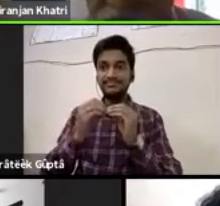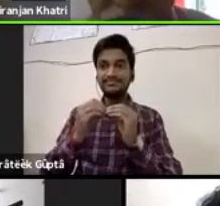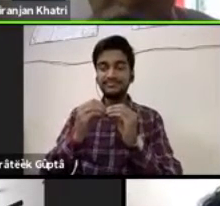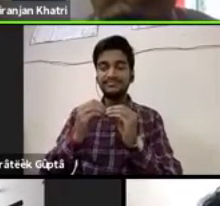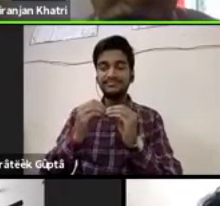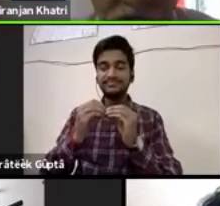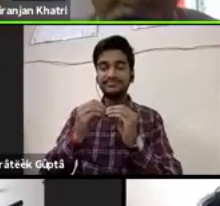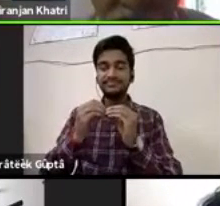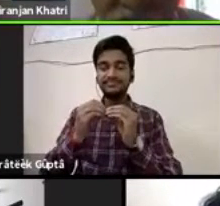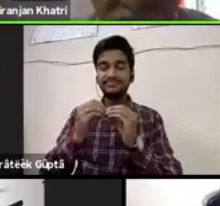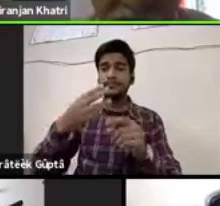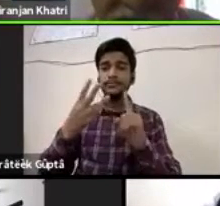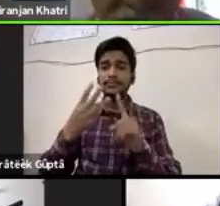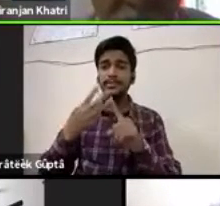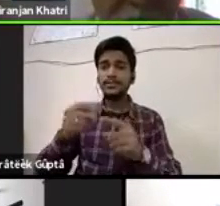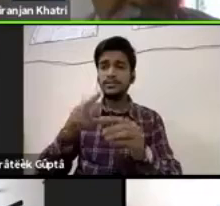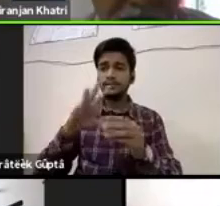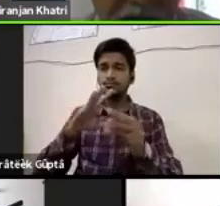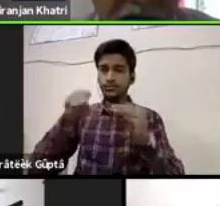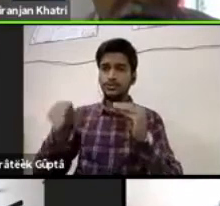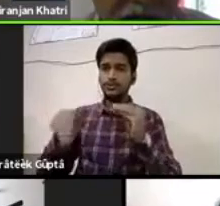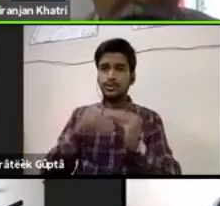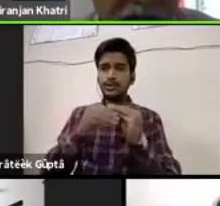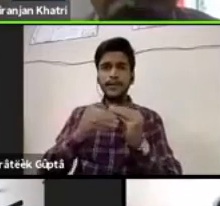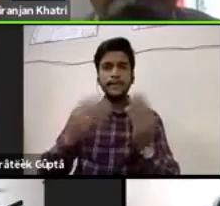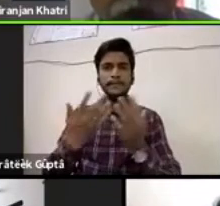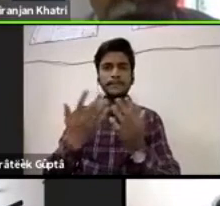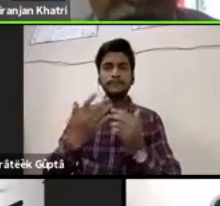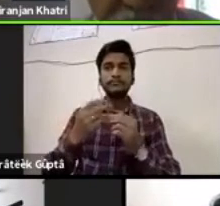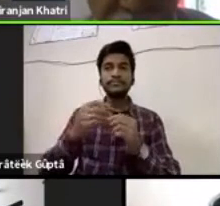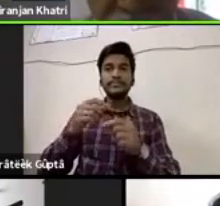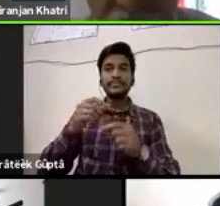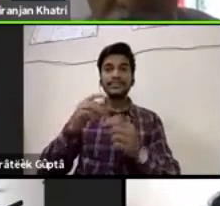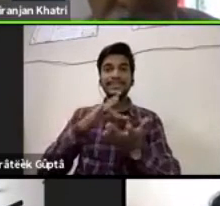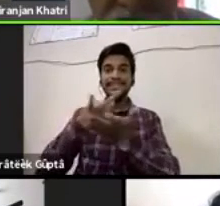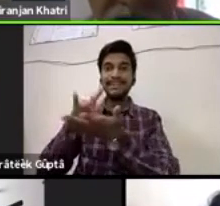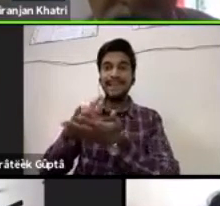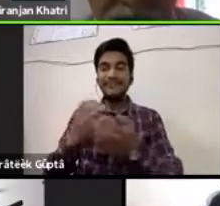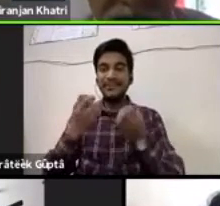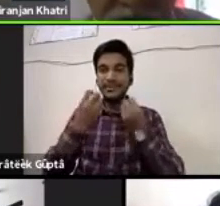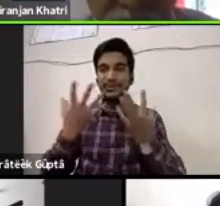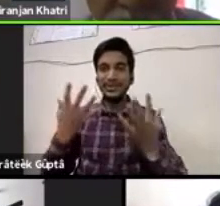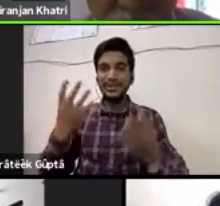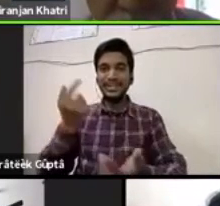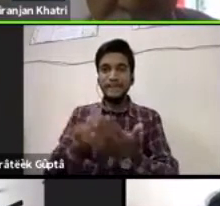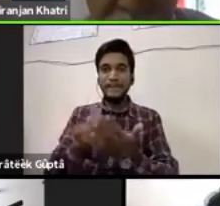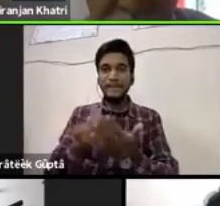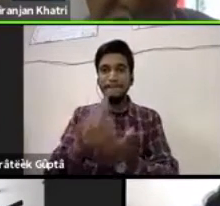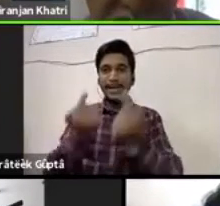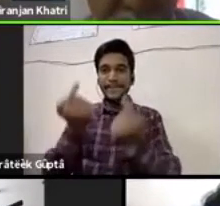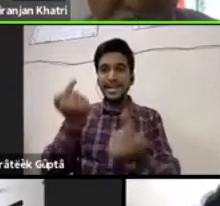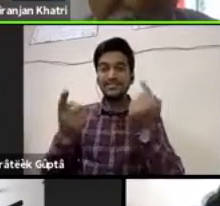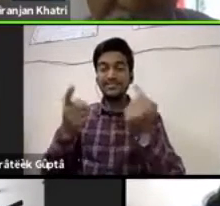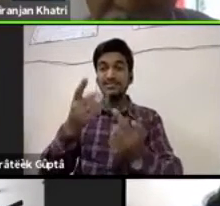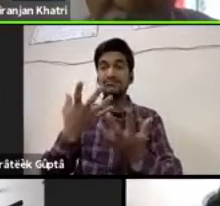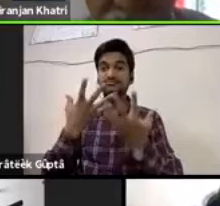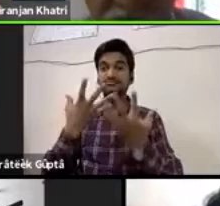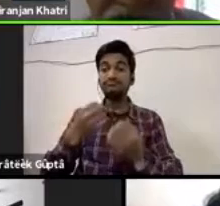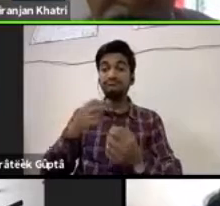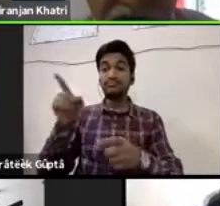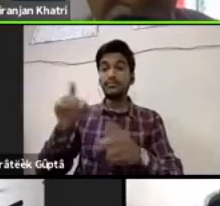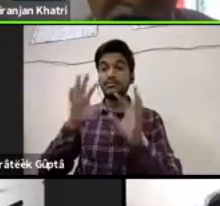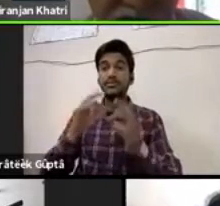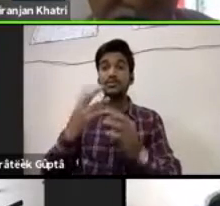जो मैं जोड़ना चाहूंगा वो है पर्यावरण की दृष्टिकोण से, क्योंकि आप सबको मालूम है कि क्लाइमेट चेंज